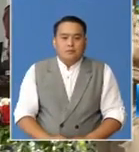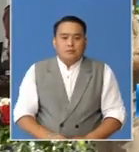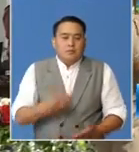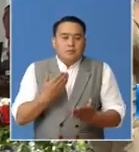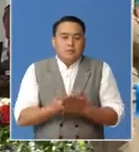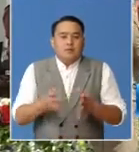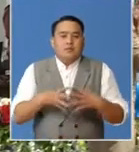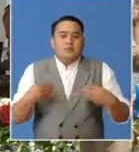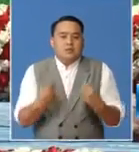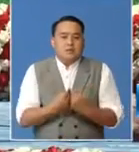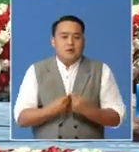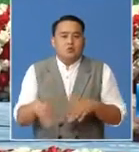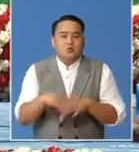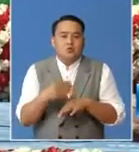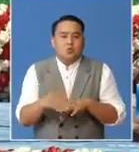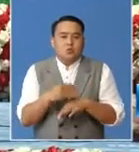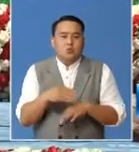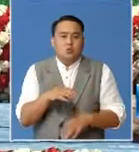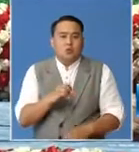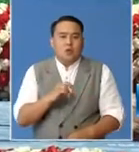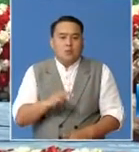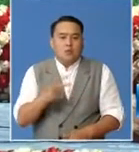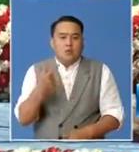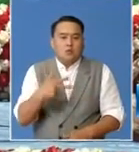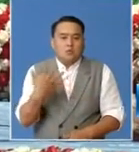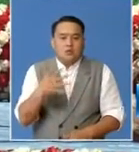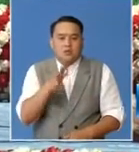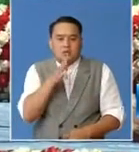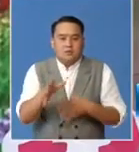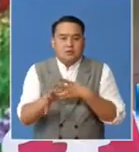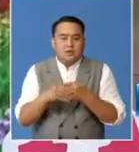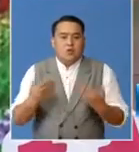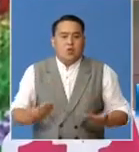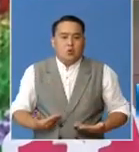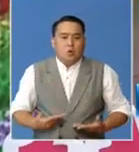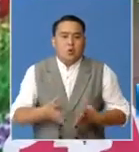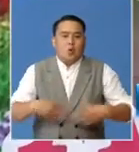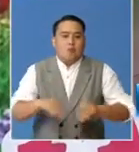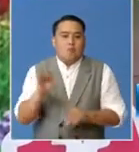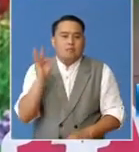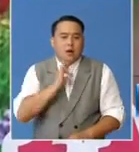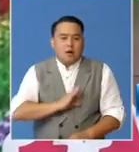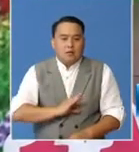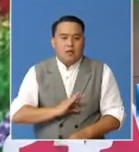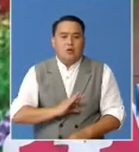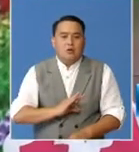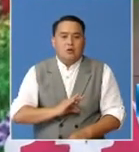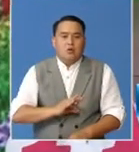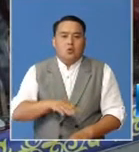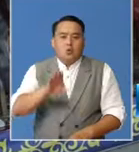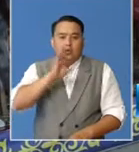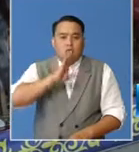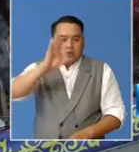отбасы еседі. Ол жұбайы Дұрням апаймен бірге 35 жыл тату тәтті өмір сүрді. Қоғамға пайда келтірерлік саналы ұл